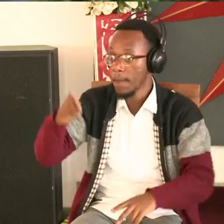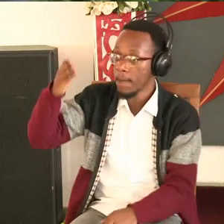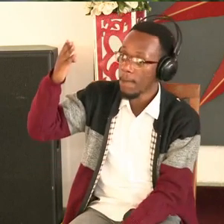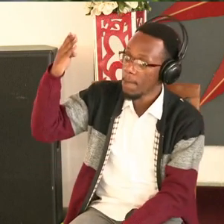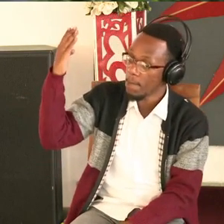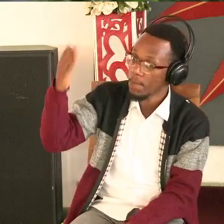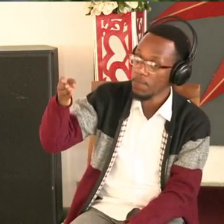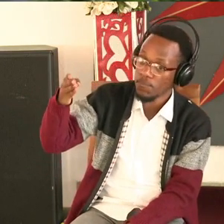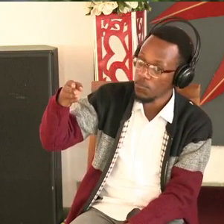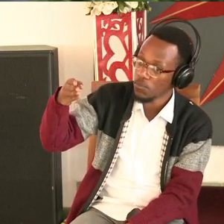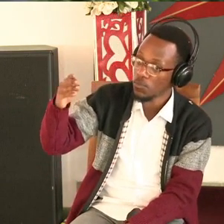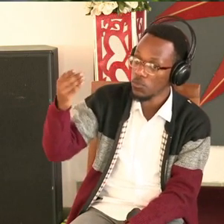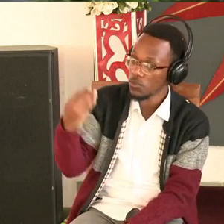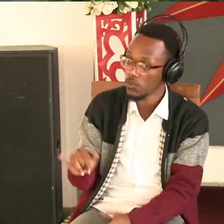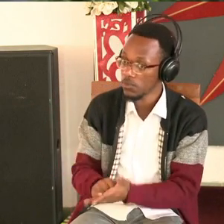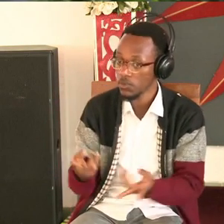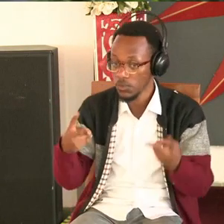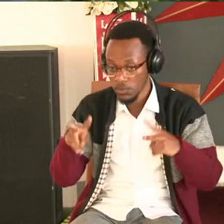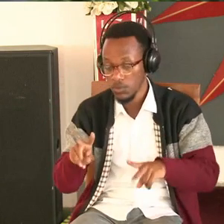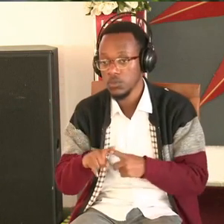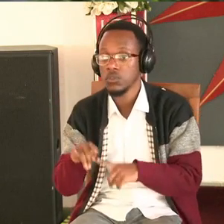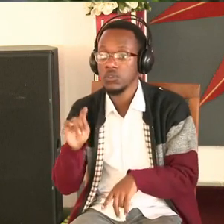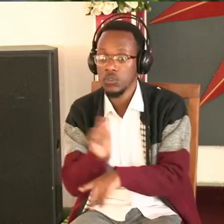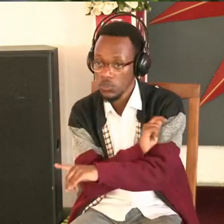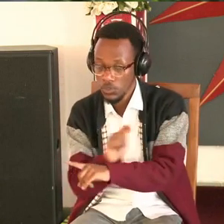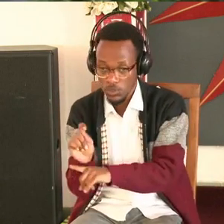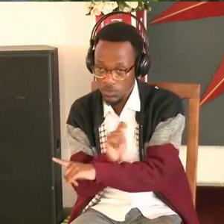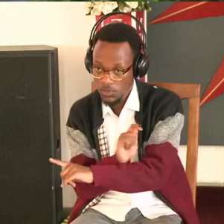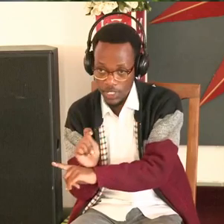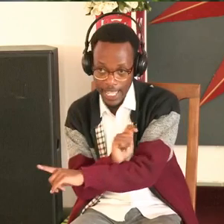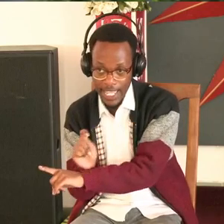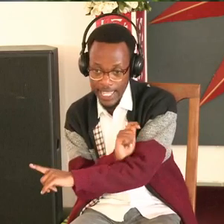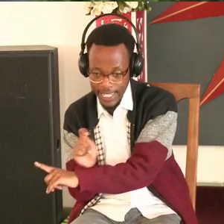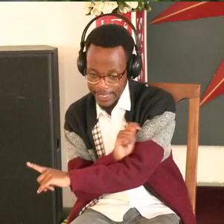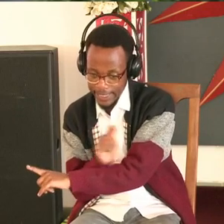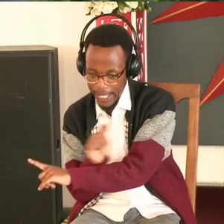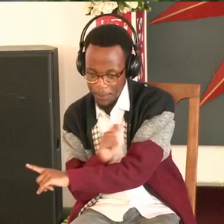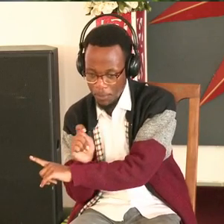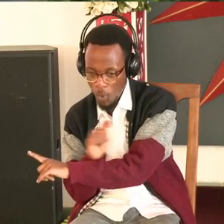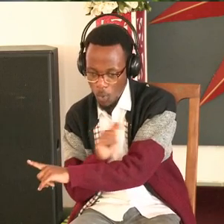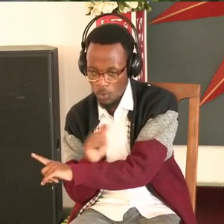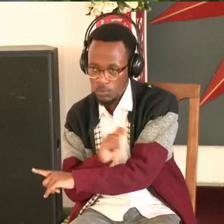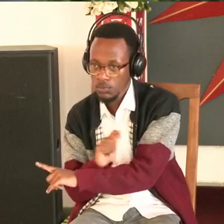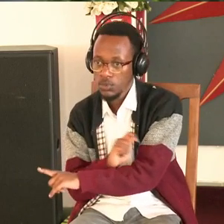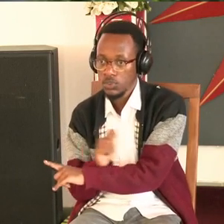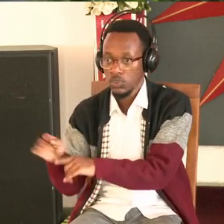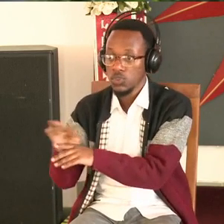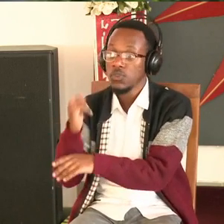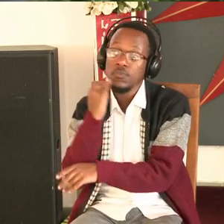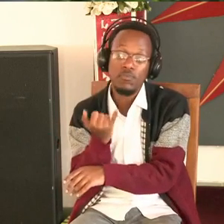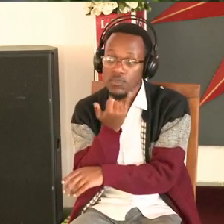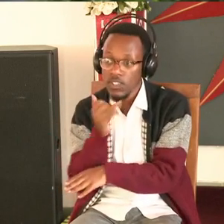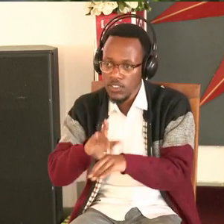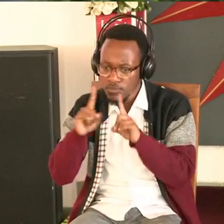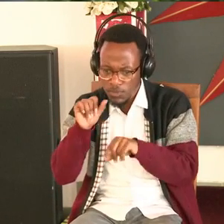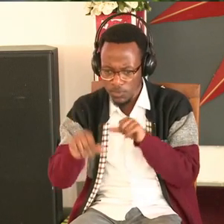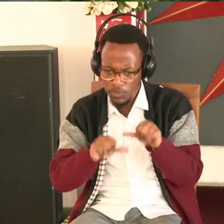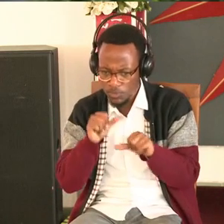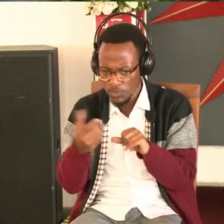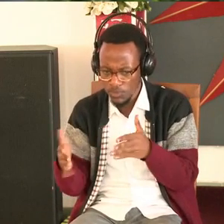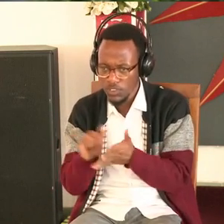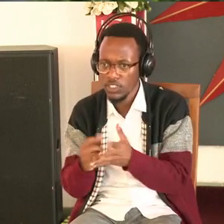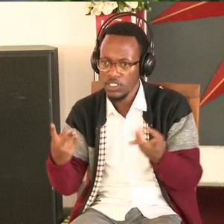kubizaza bizasohora ku rusengero bizasohora hamwe na Yerusalemu avuga kubizasohora hamwe